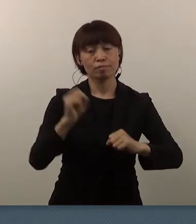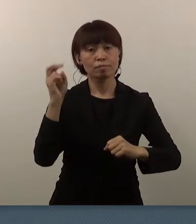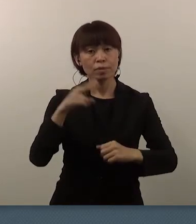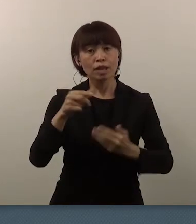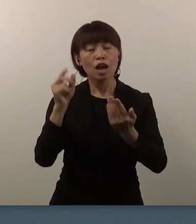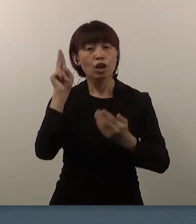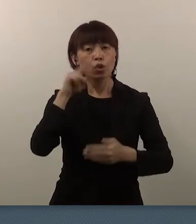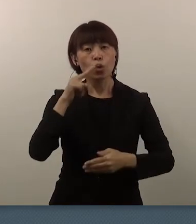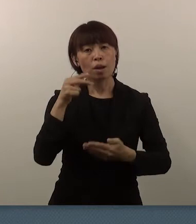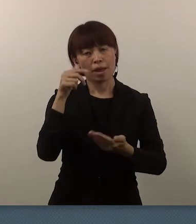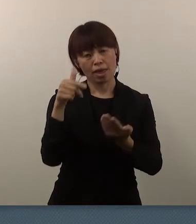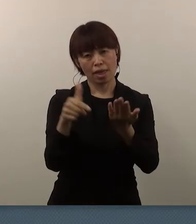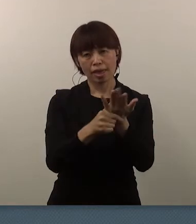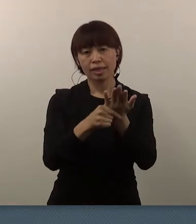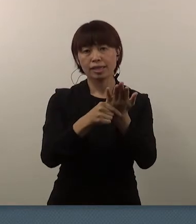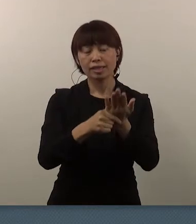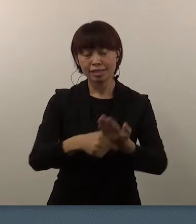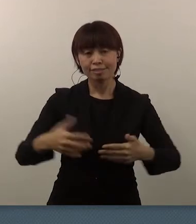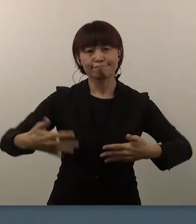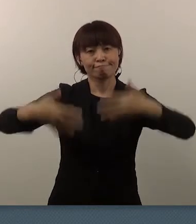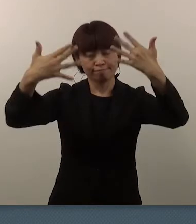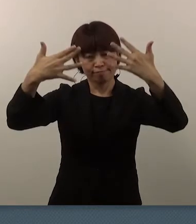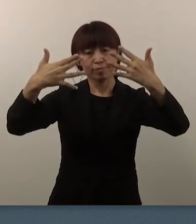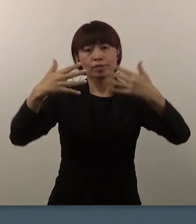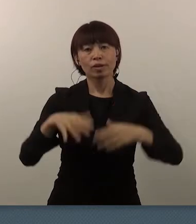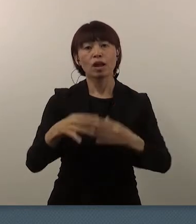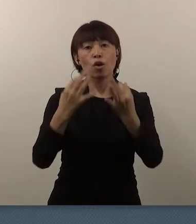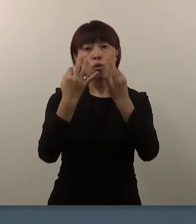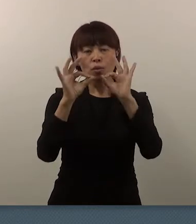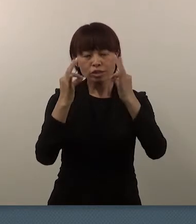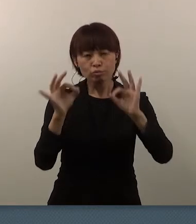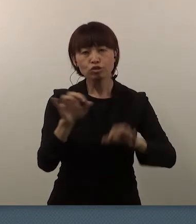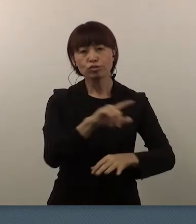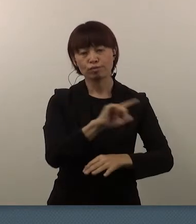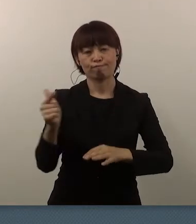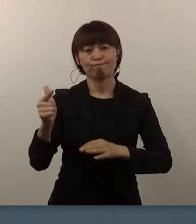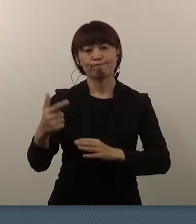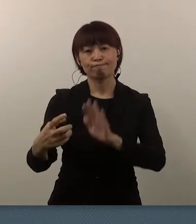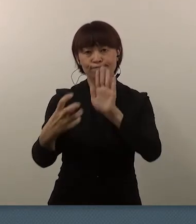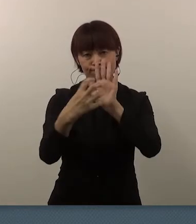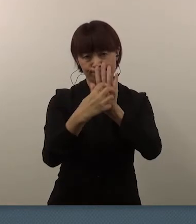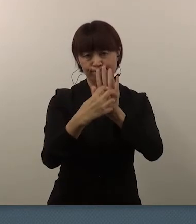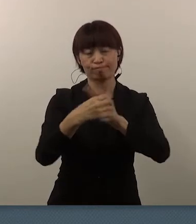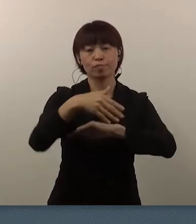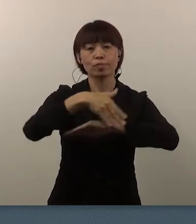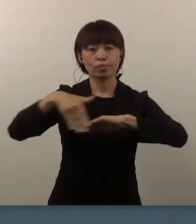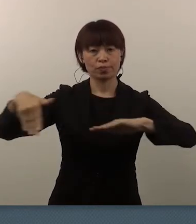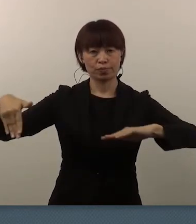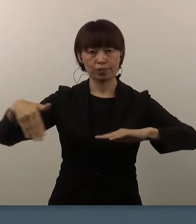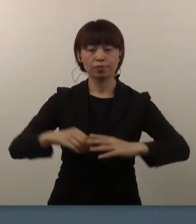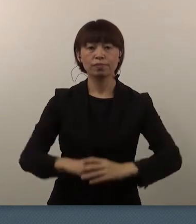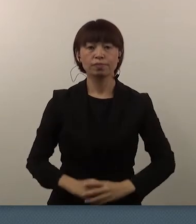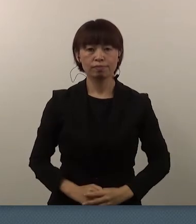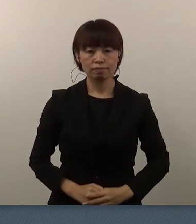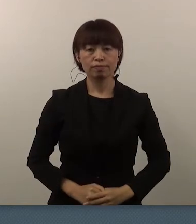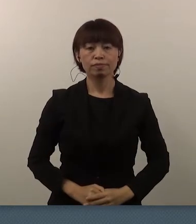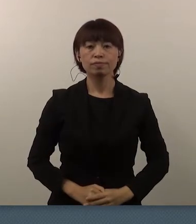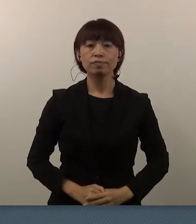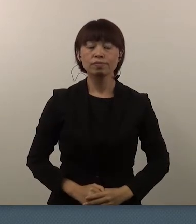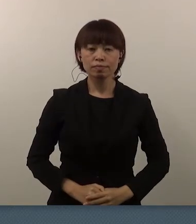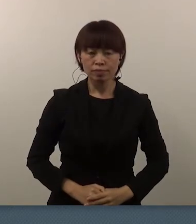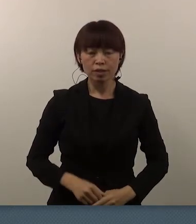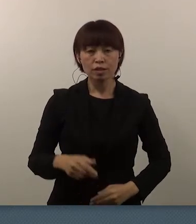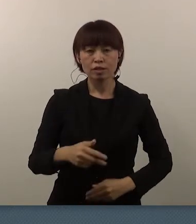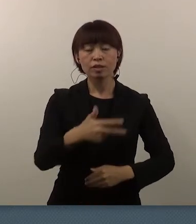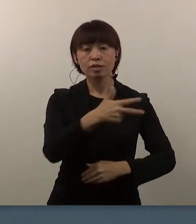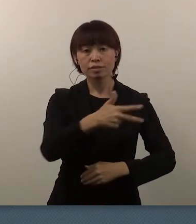で放映するほか、 Facebook 等の SNS での配信も予定しています。さらにこの推進期間